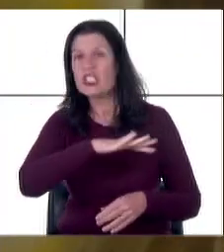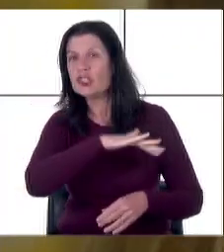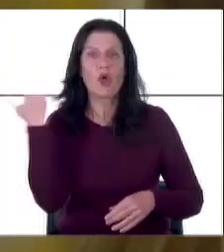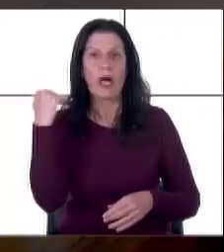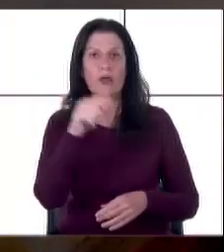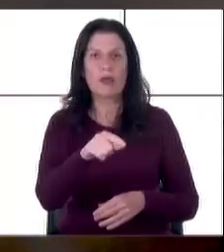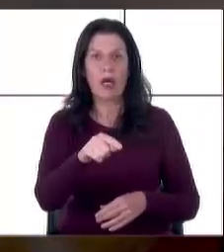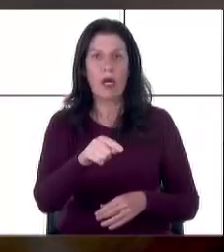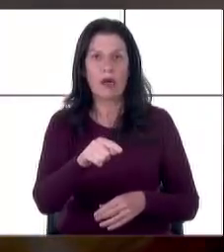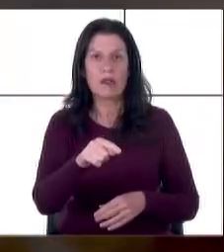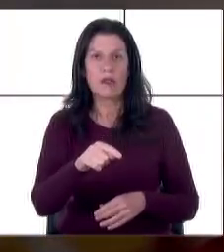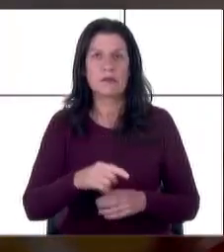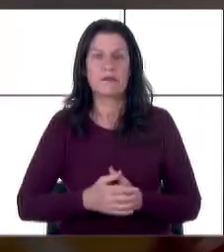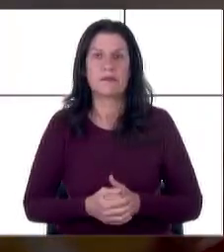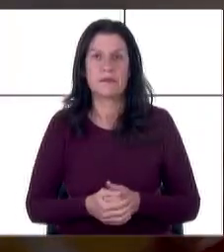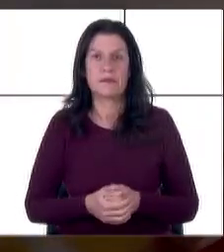לזה?